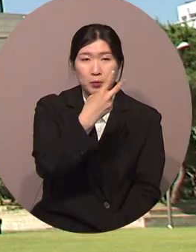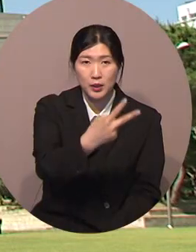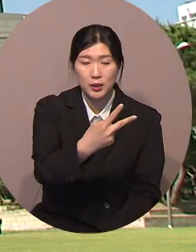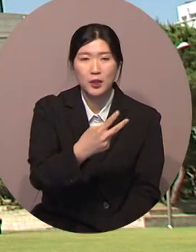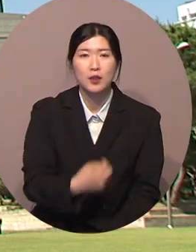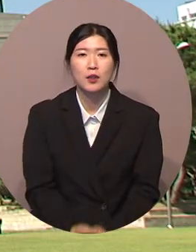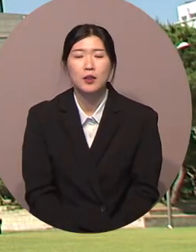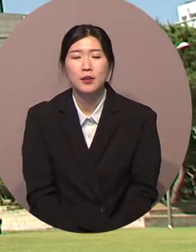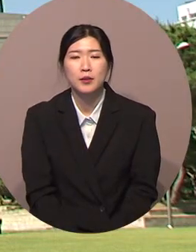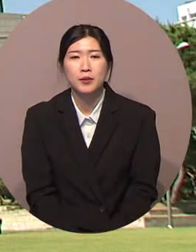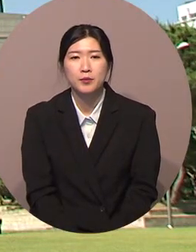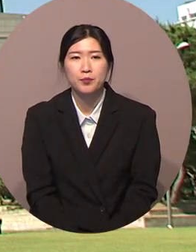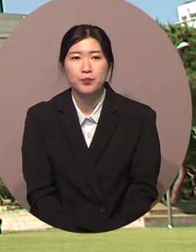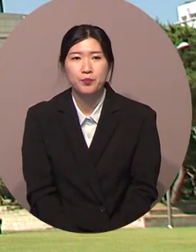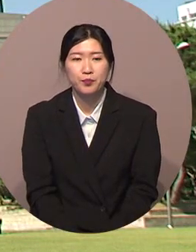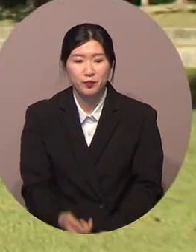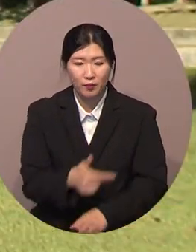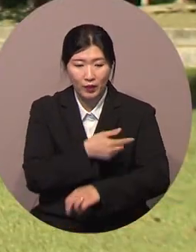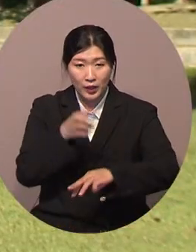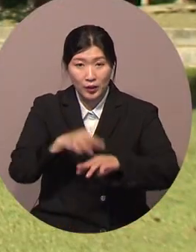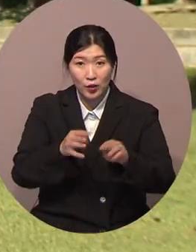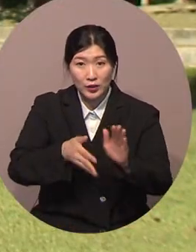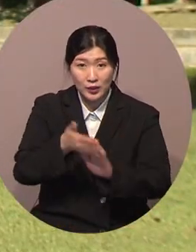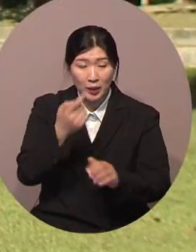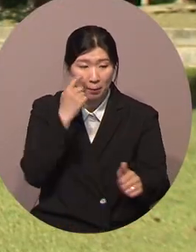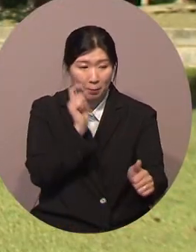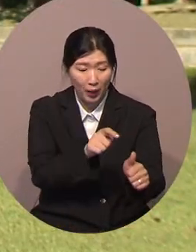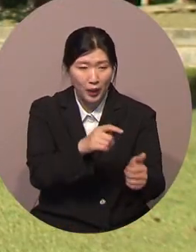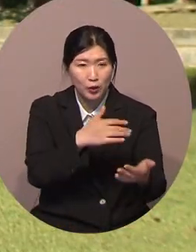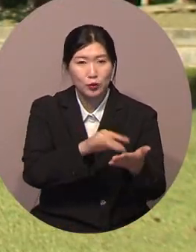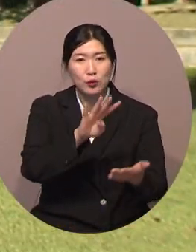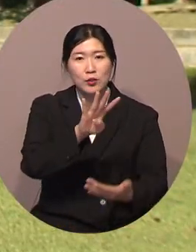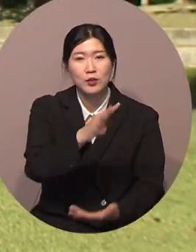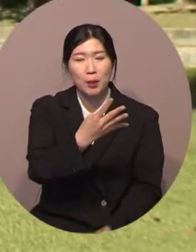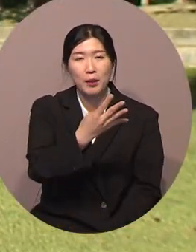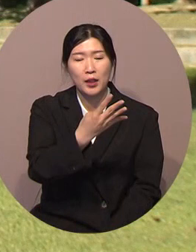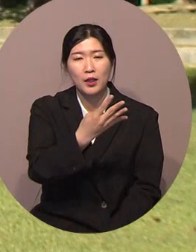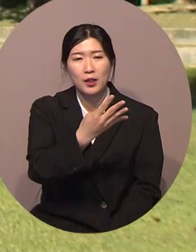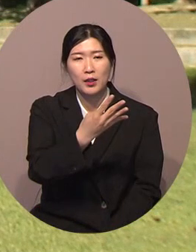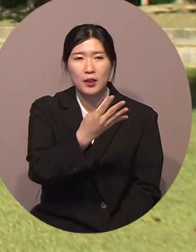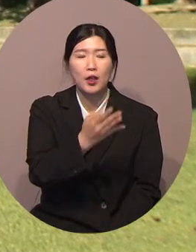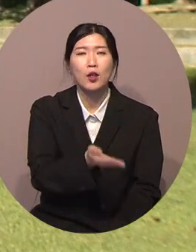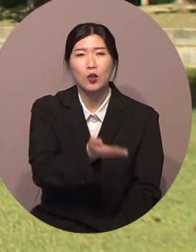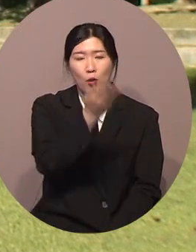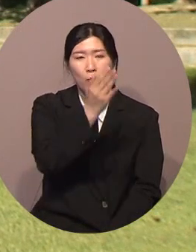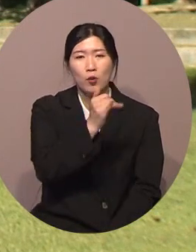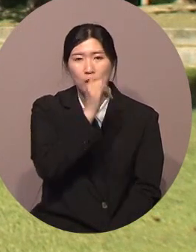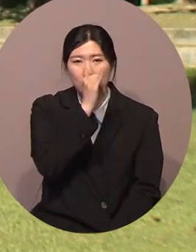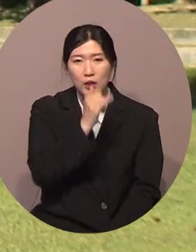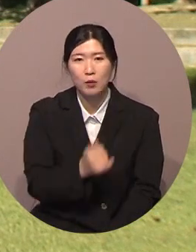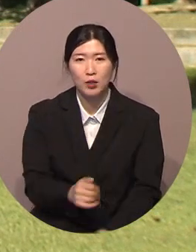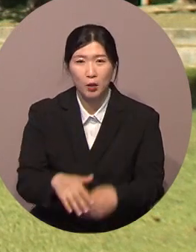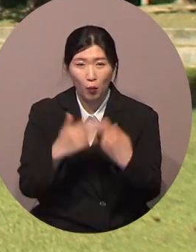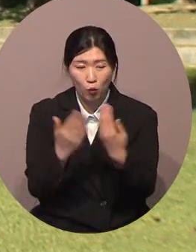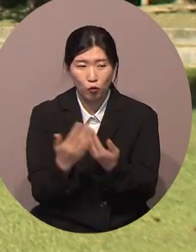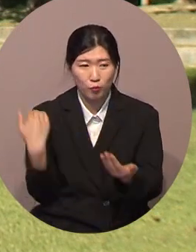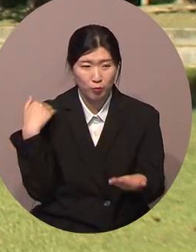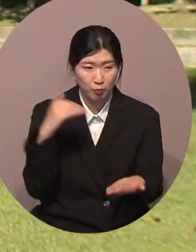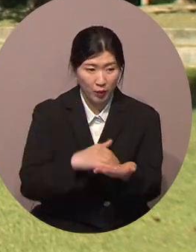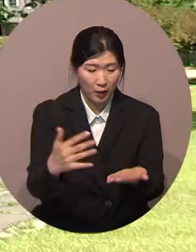겁니다. 특히 대전시는 408건, 818만 원을 중복 수령한 사실이 확인돼 전액 환수